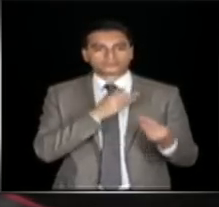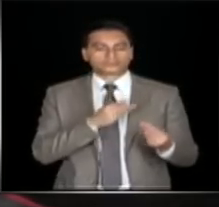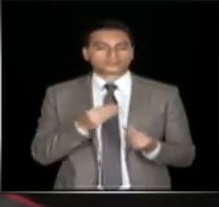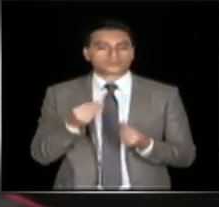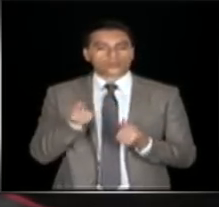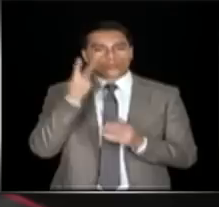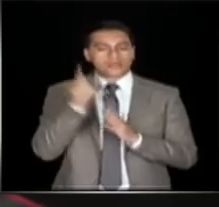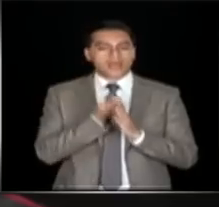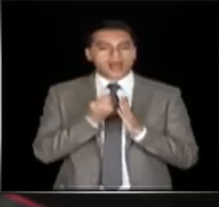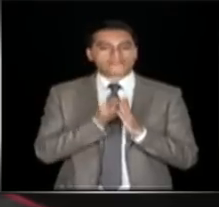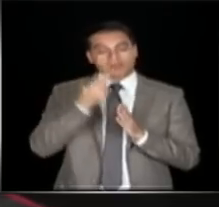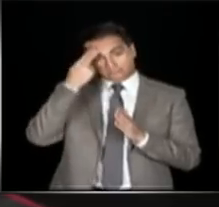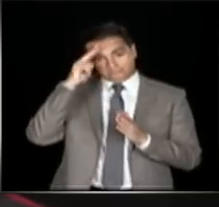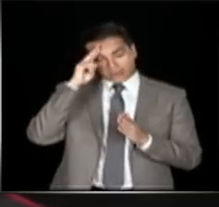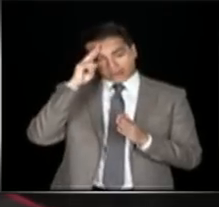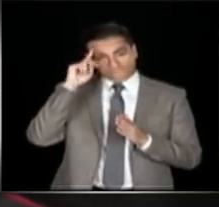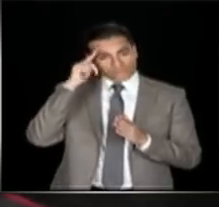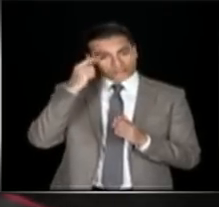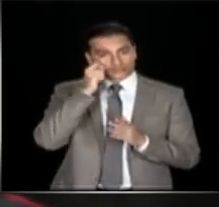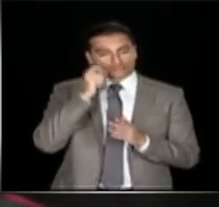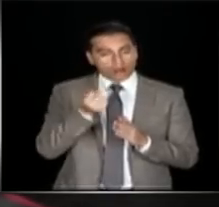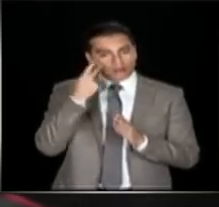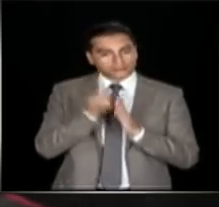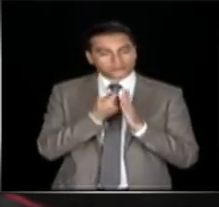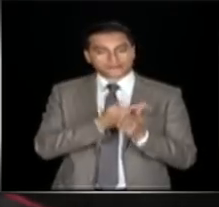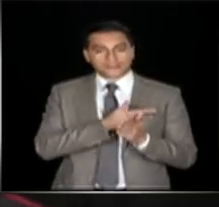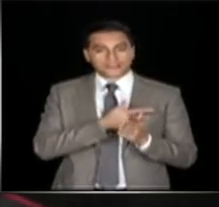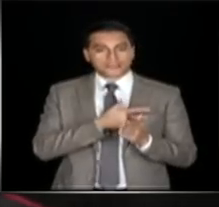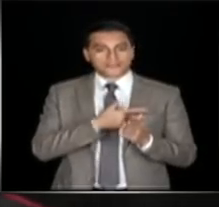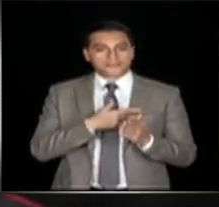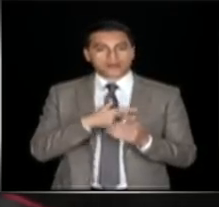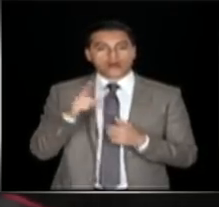ومن تأليف الشاعر الفلسطيني راشد حسين؟